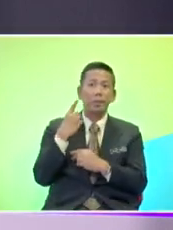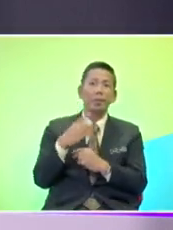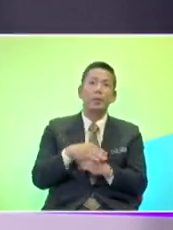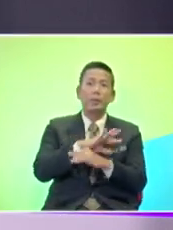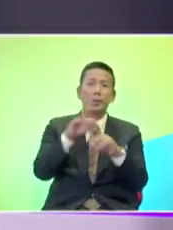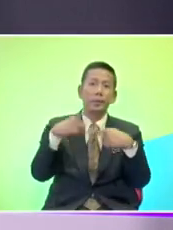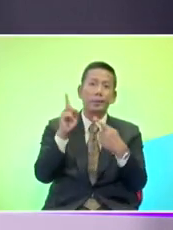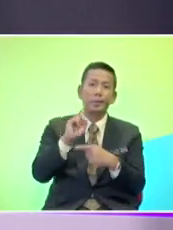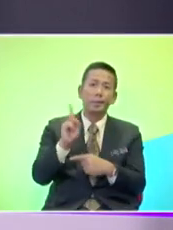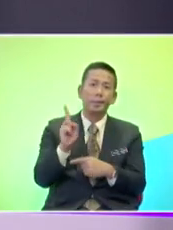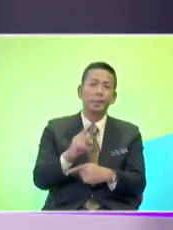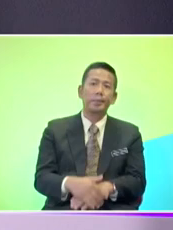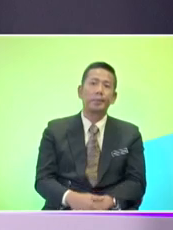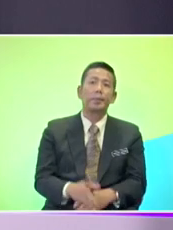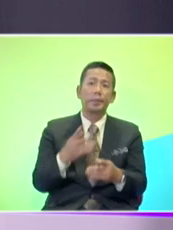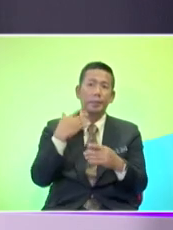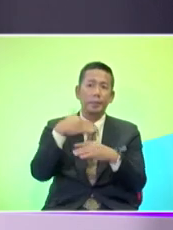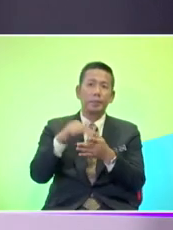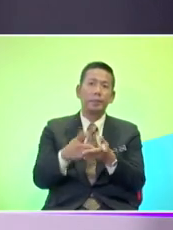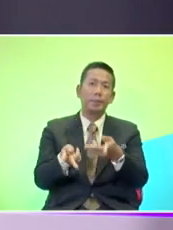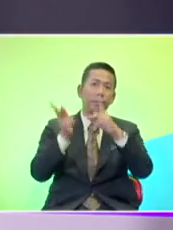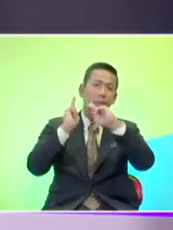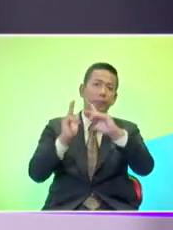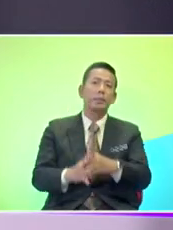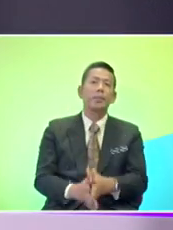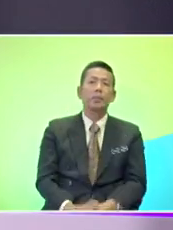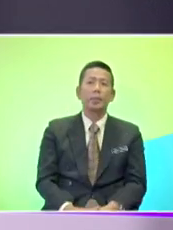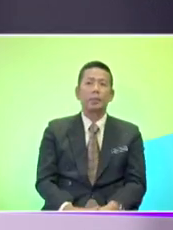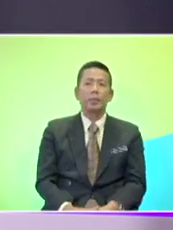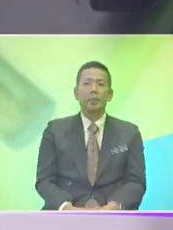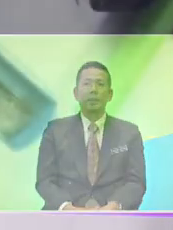sendiri Kita akan kembali dalam penaksiran giliran